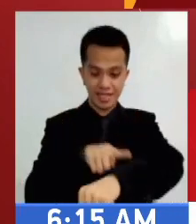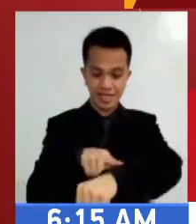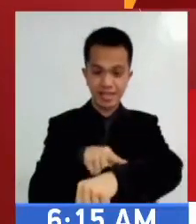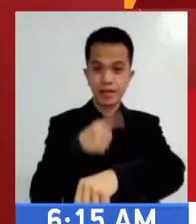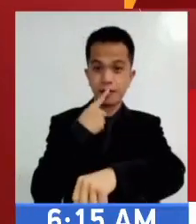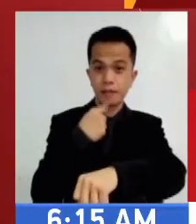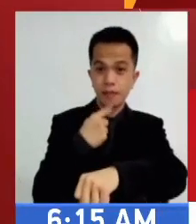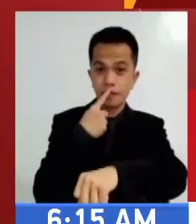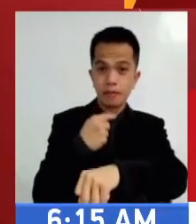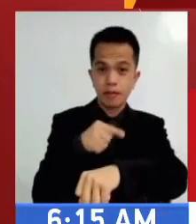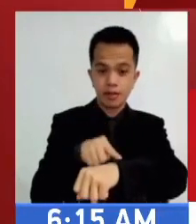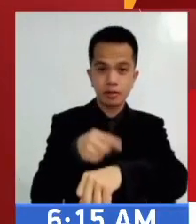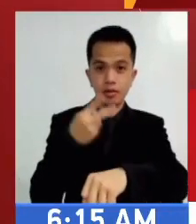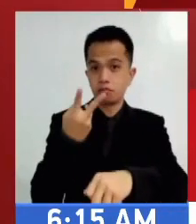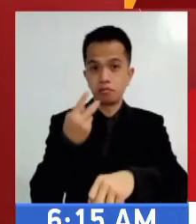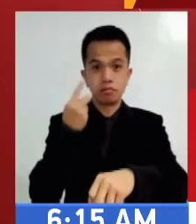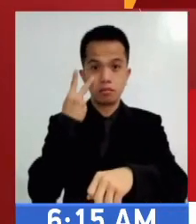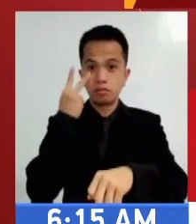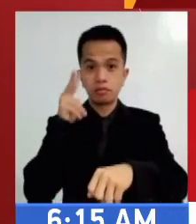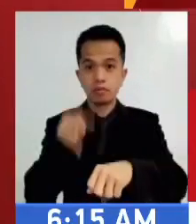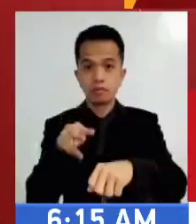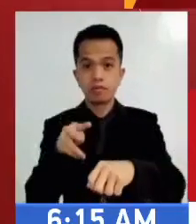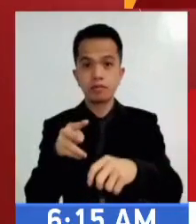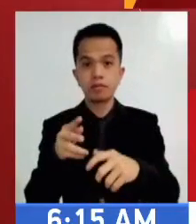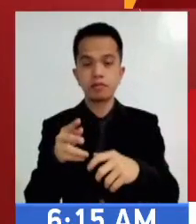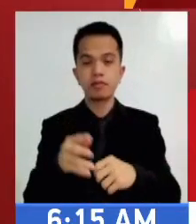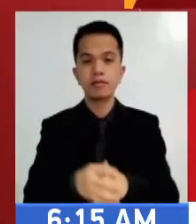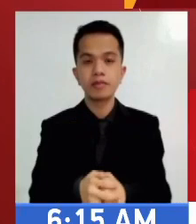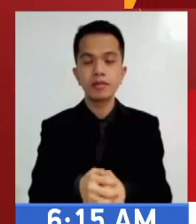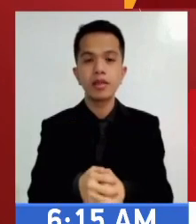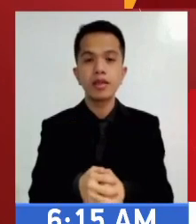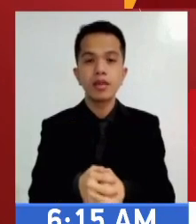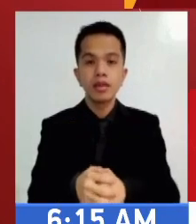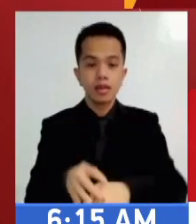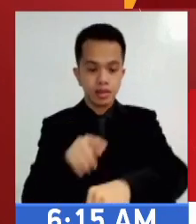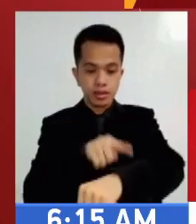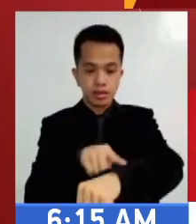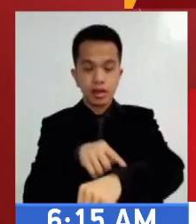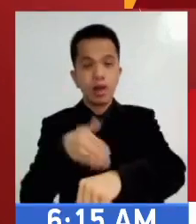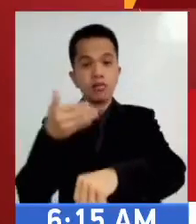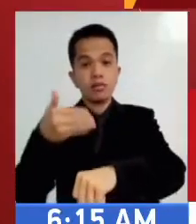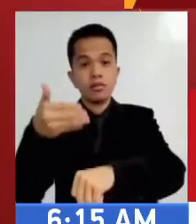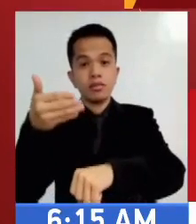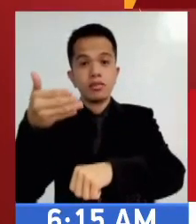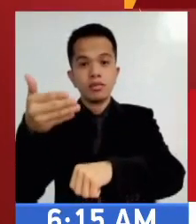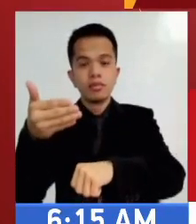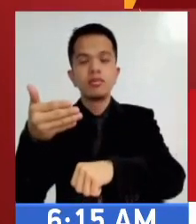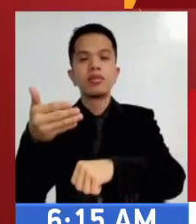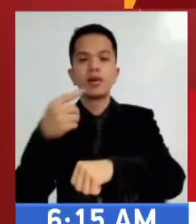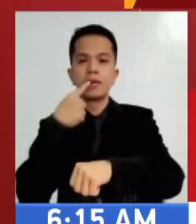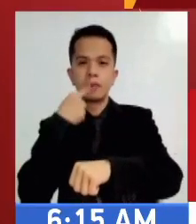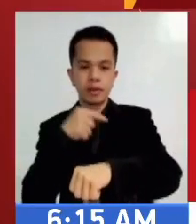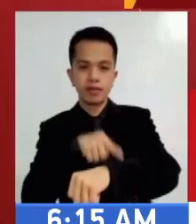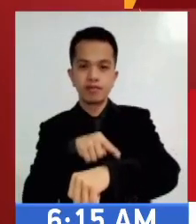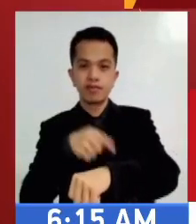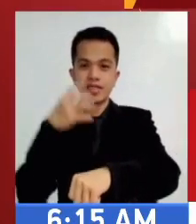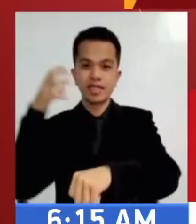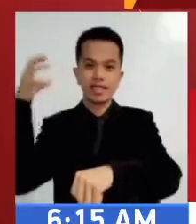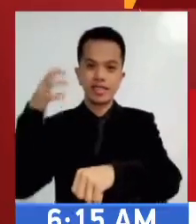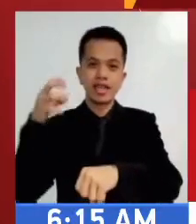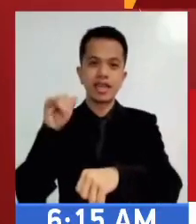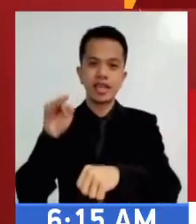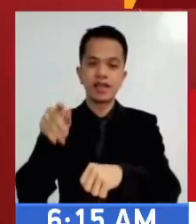no, sa visible eye. And then it can turn later on into sunburn kapag tuloy-tuloy ka pa nasa araw. Ang